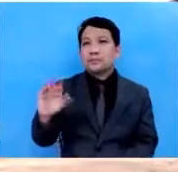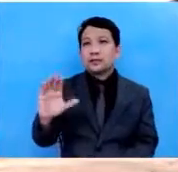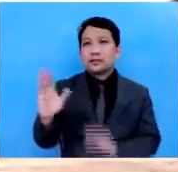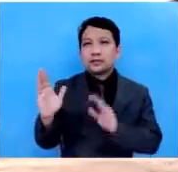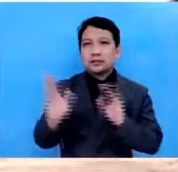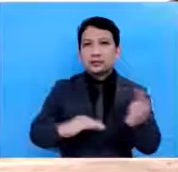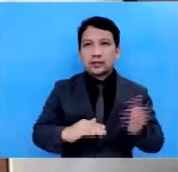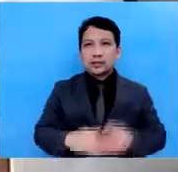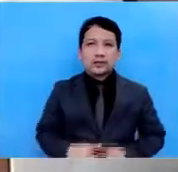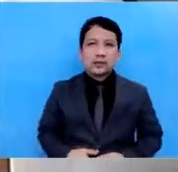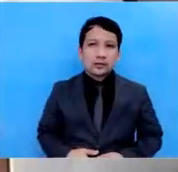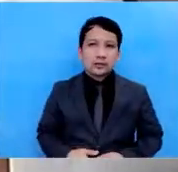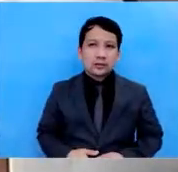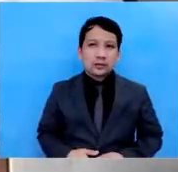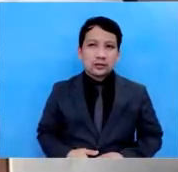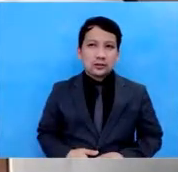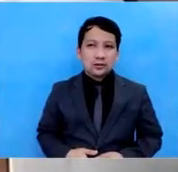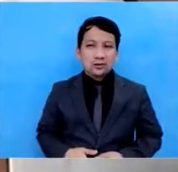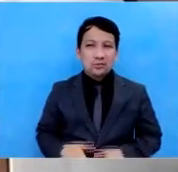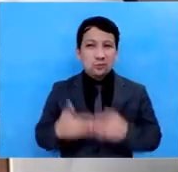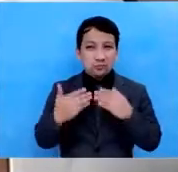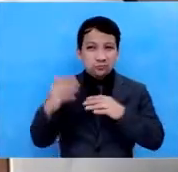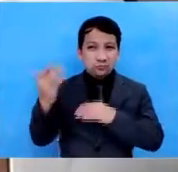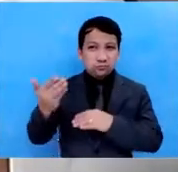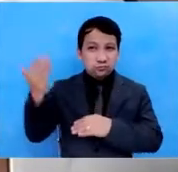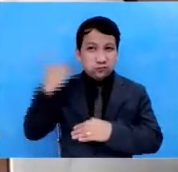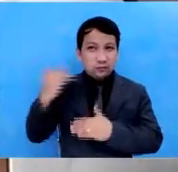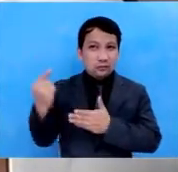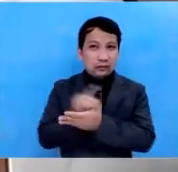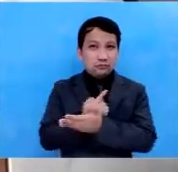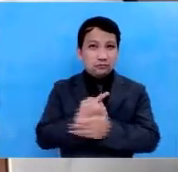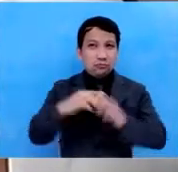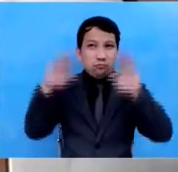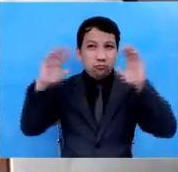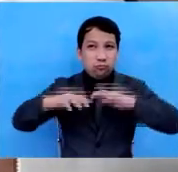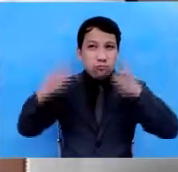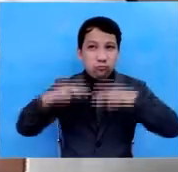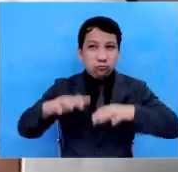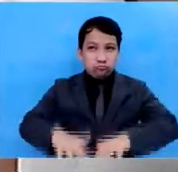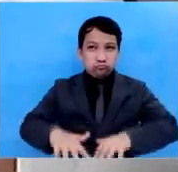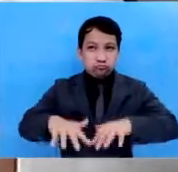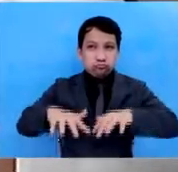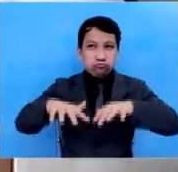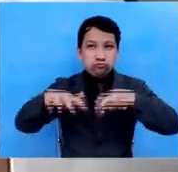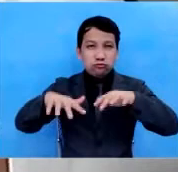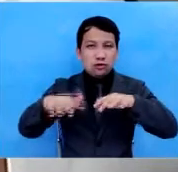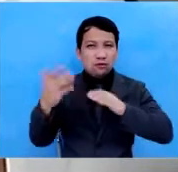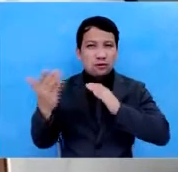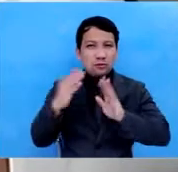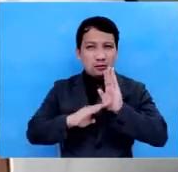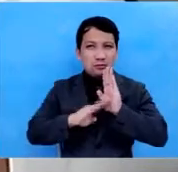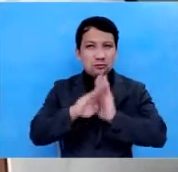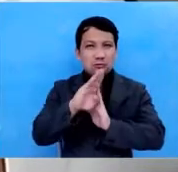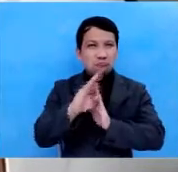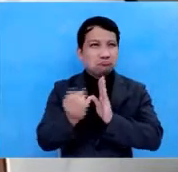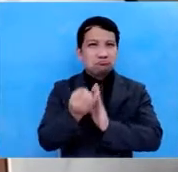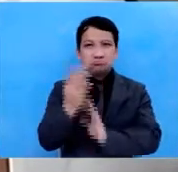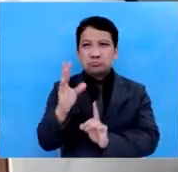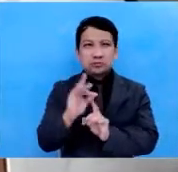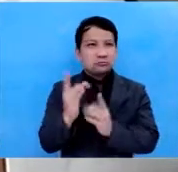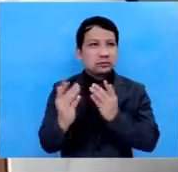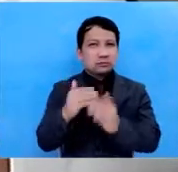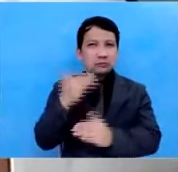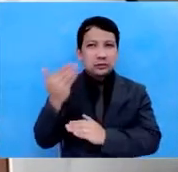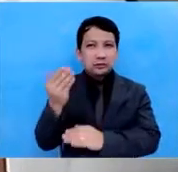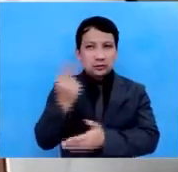had severe floods, di ba, the other day, last week. So I'm expecting a surge or an increase in the numbers in the next